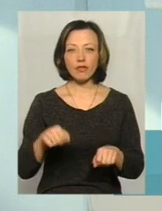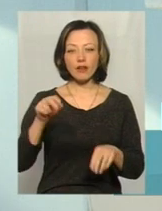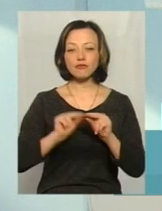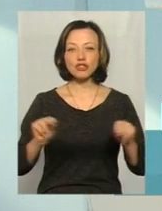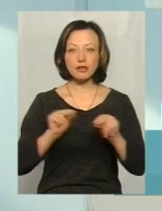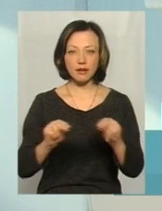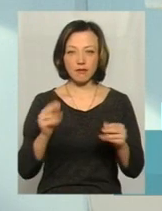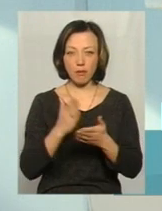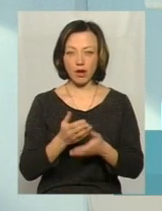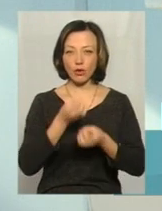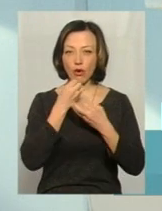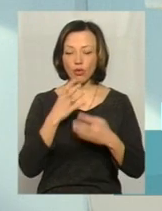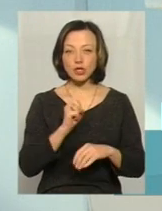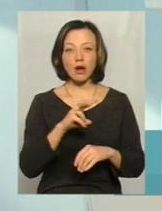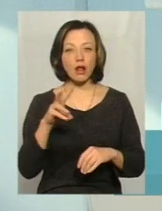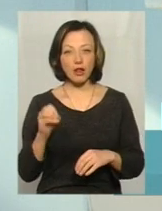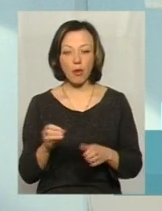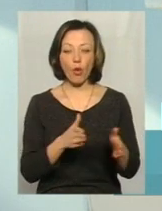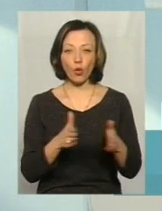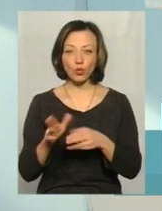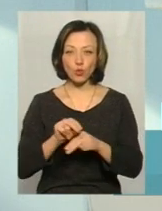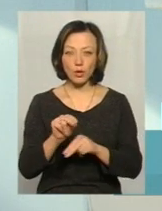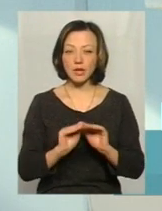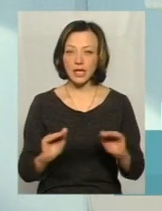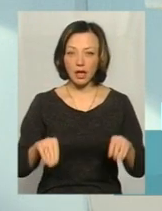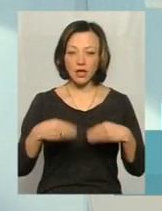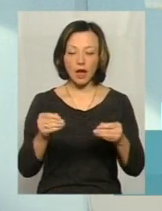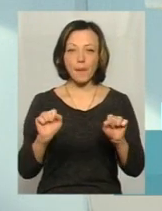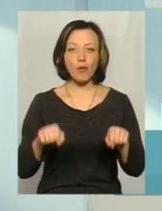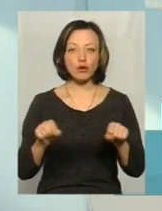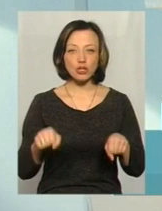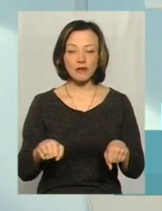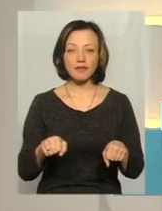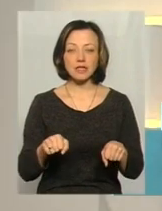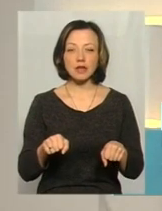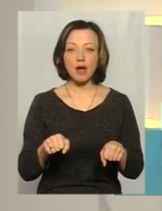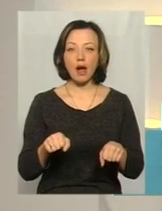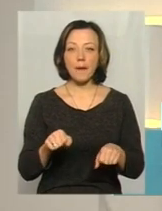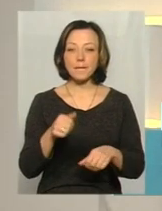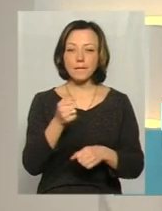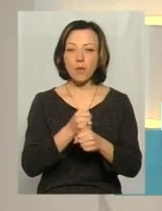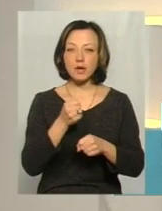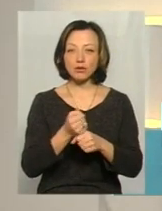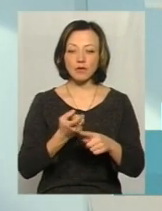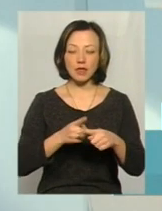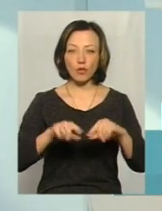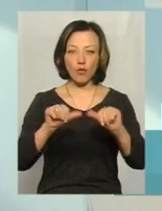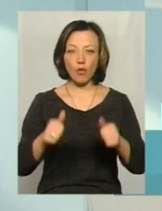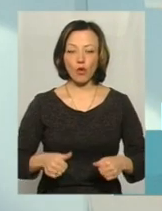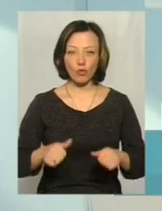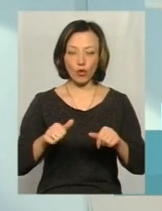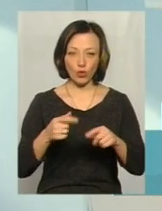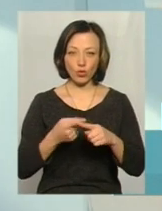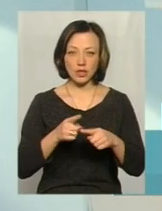певного рівня. Але все-таки ми готуємо дітей, ми даємо можливість дітям попрацювати із даною формою цієї